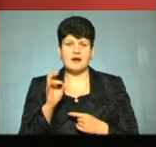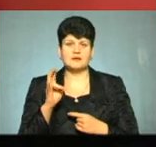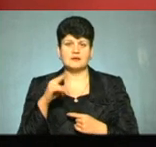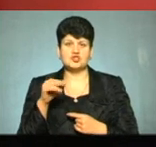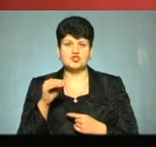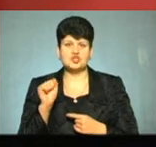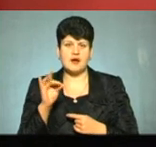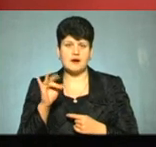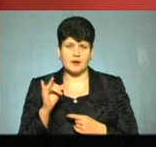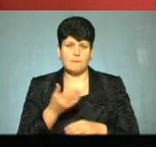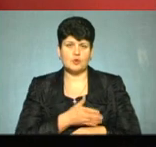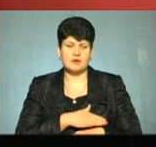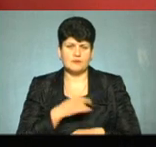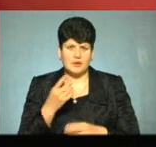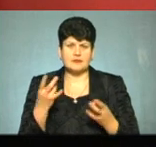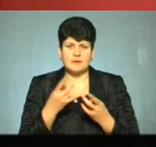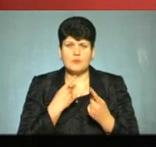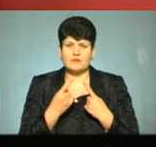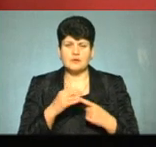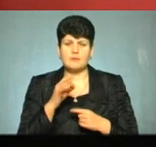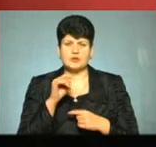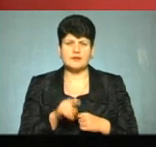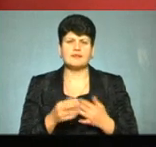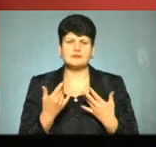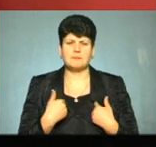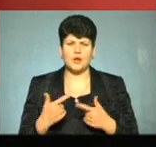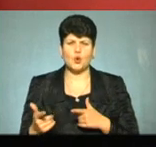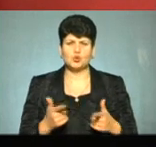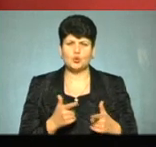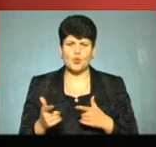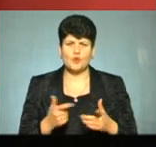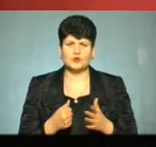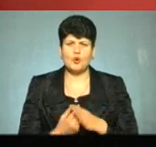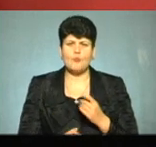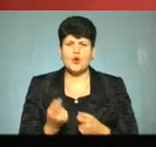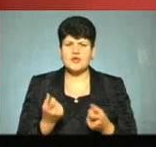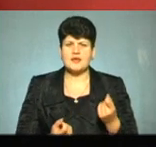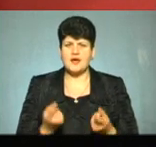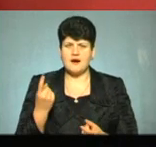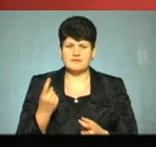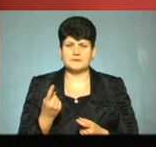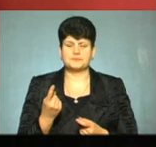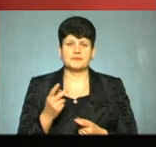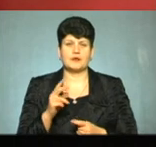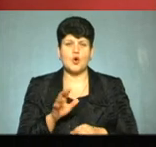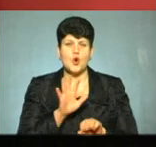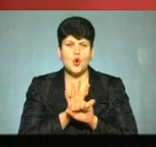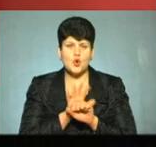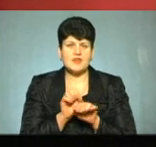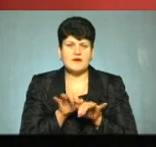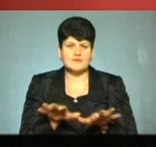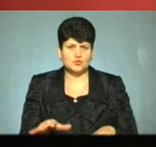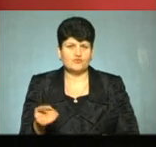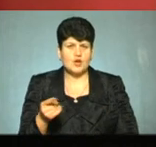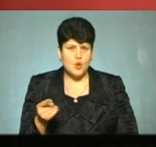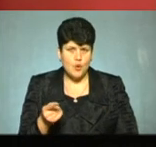на Полтавщині. Однак, варто поговорити про те, наскільки ми все-таки готові до появи коронавірусу у нас на Тернопільщині, зокрема